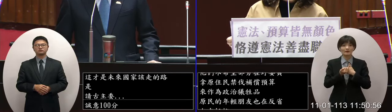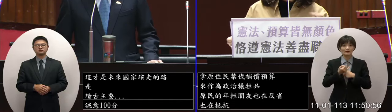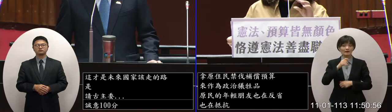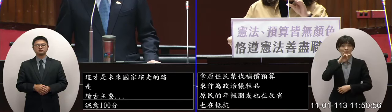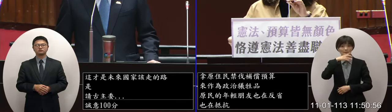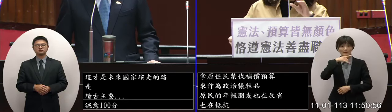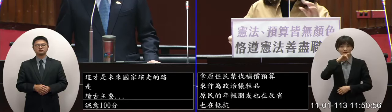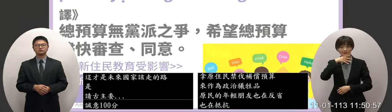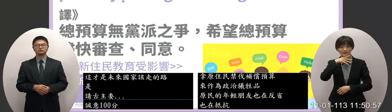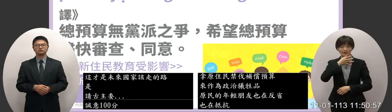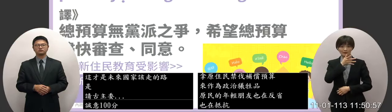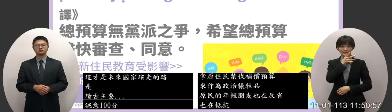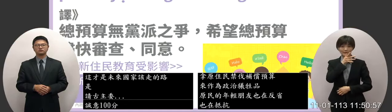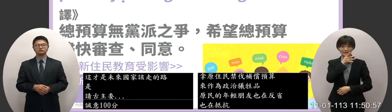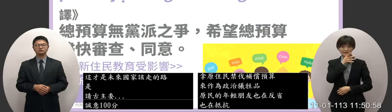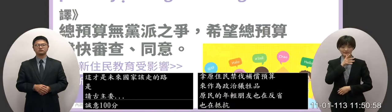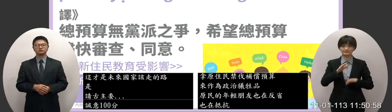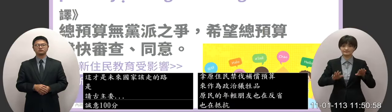哦，